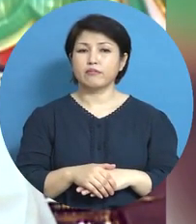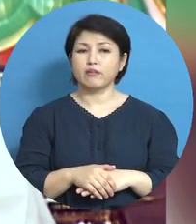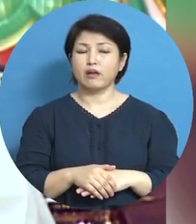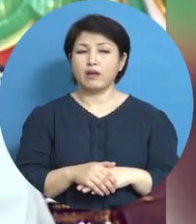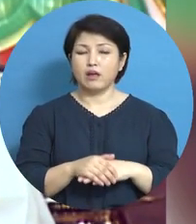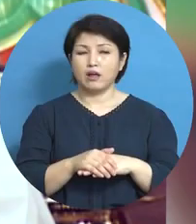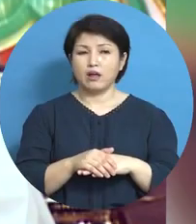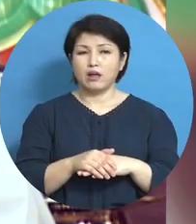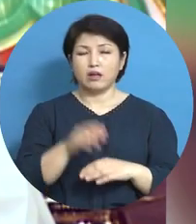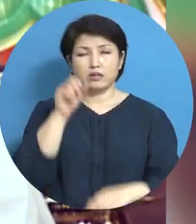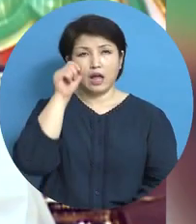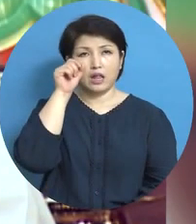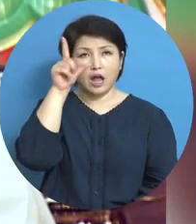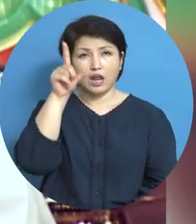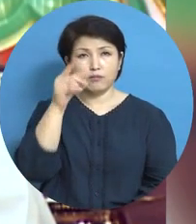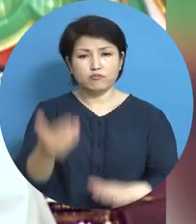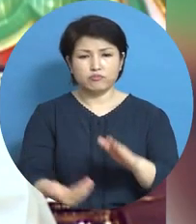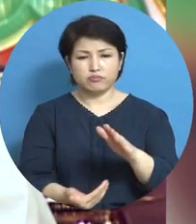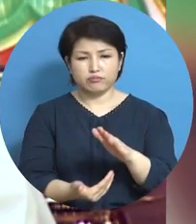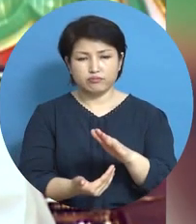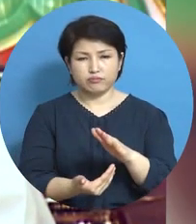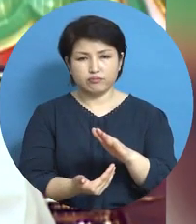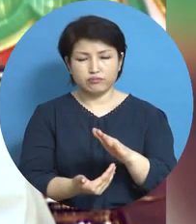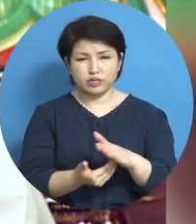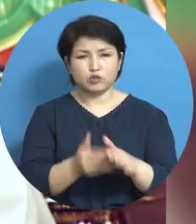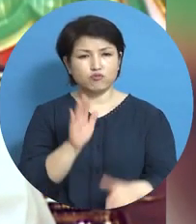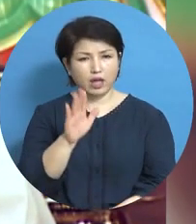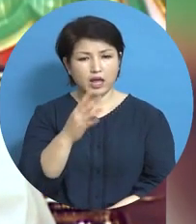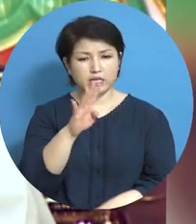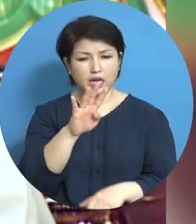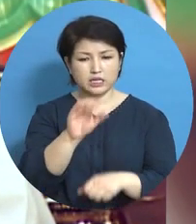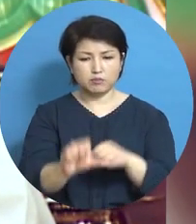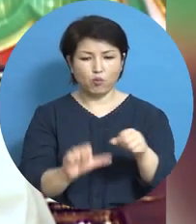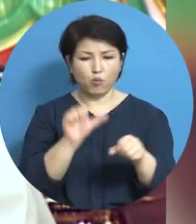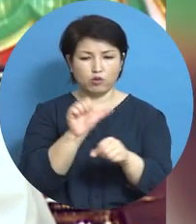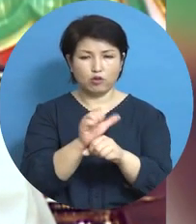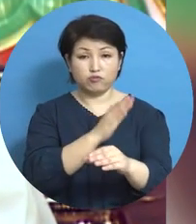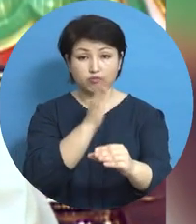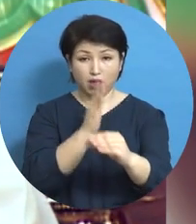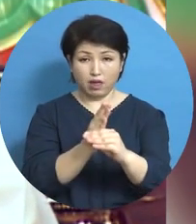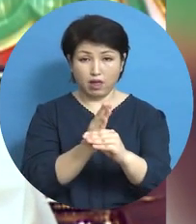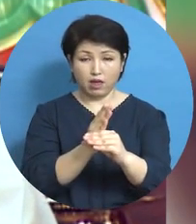성도하시고 45년 가운데서